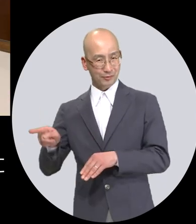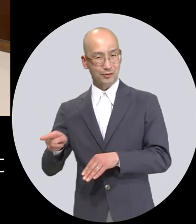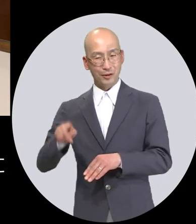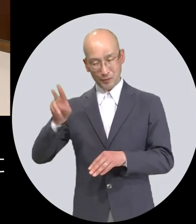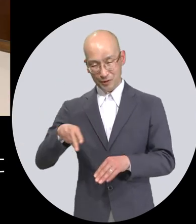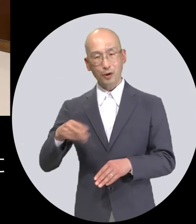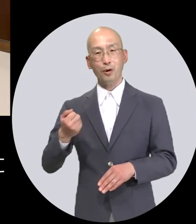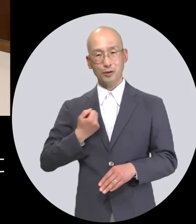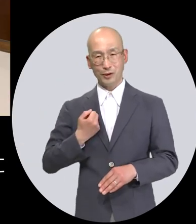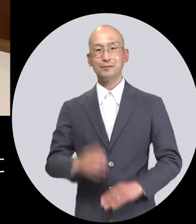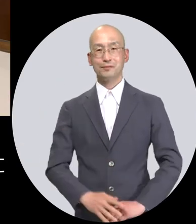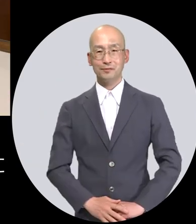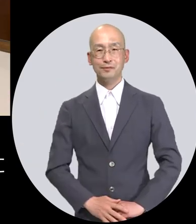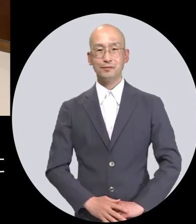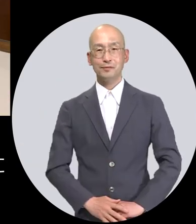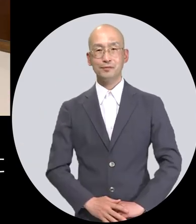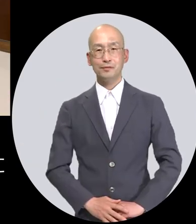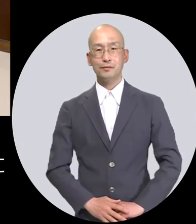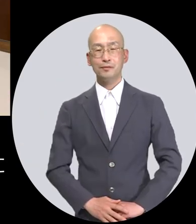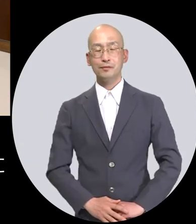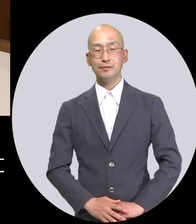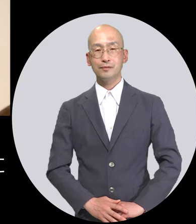見てもらえるものです。